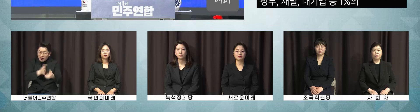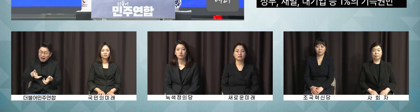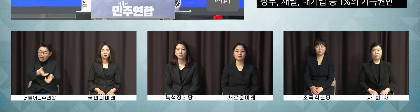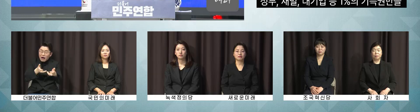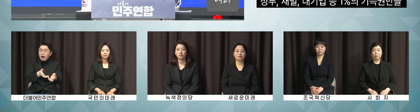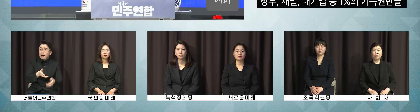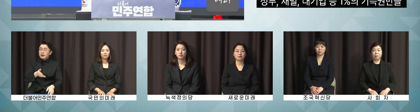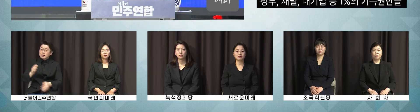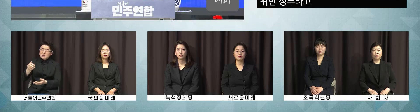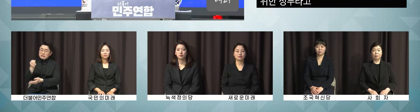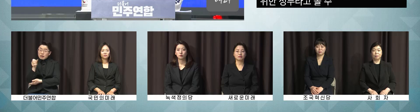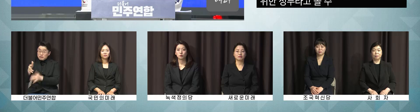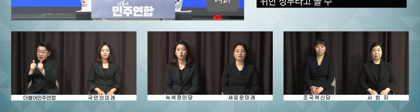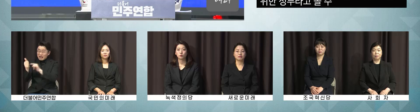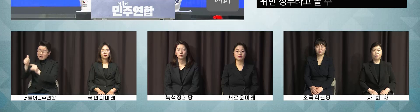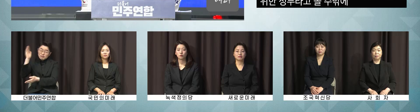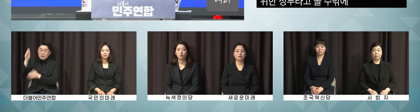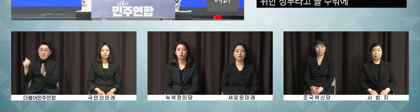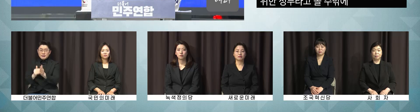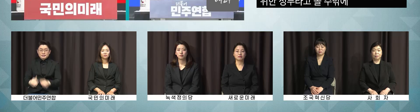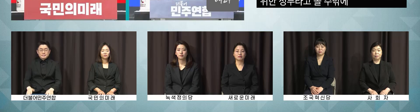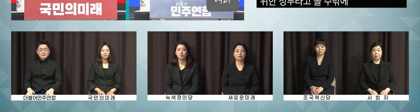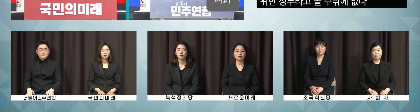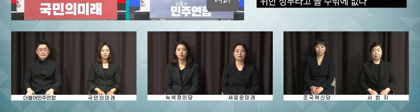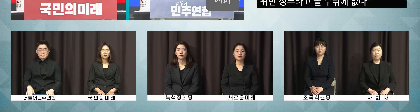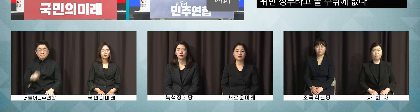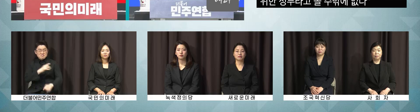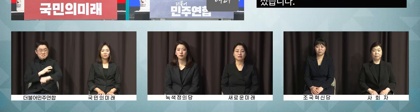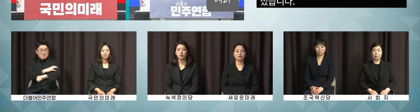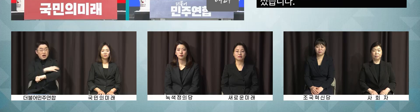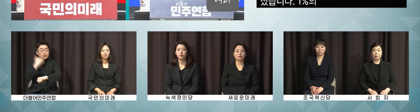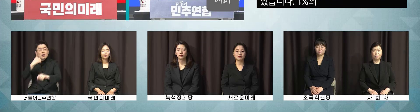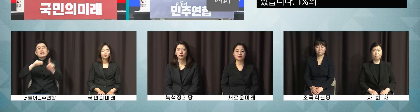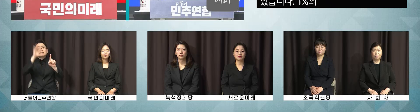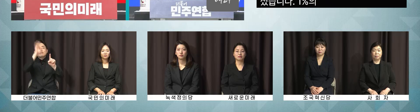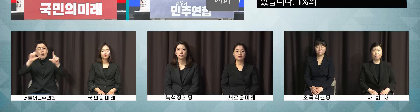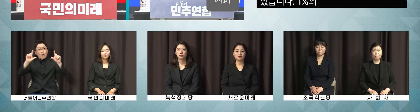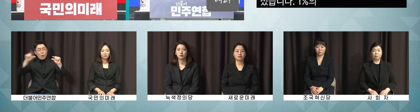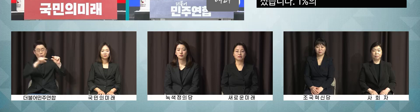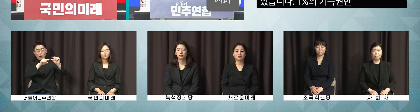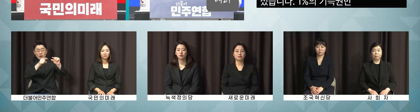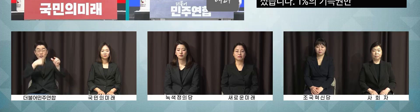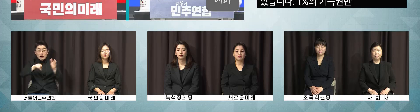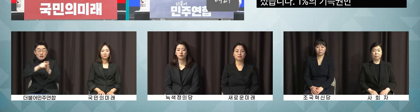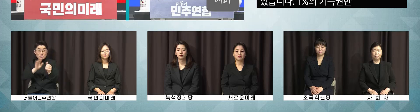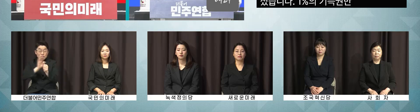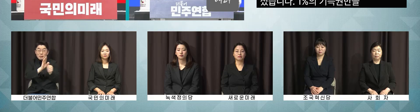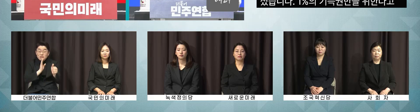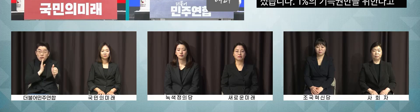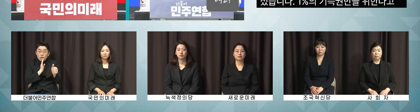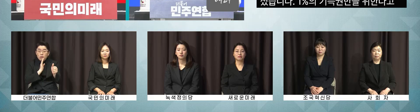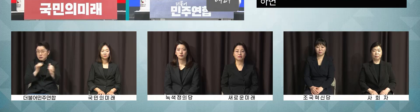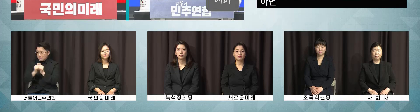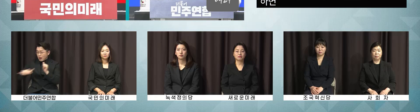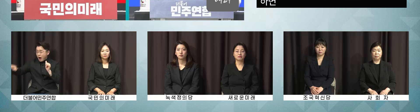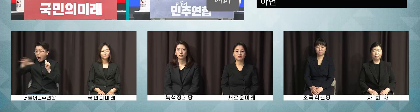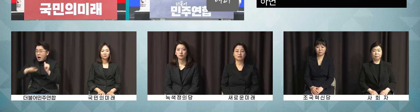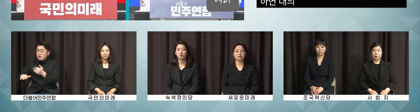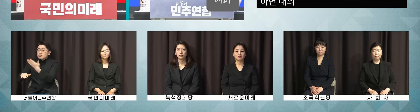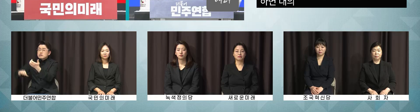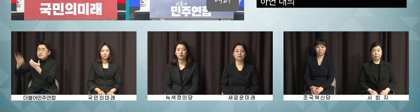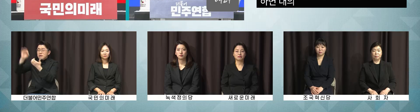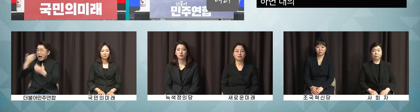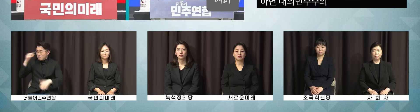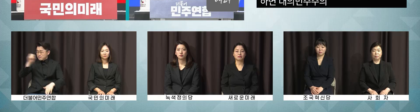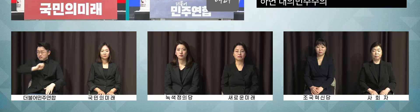수밖에 없다. 이렇게 말씀하셨습니다. 1%의 기득권만을 위한다라고 하면 대의민주주의의 원칙에 의하면 300명